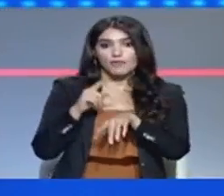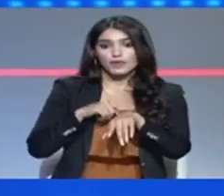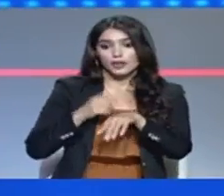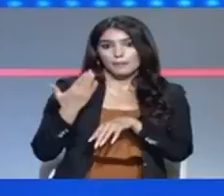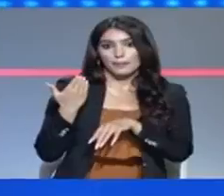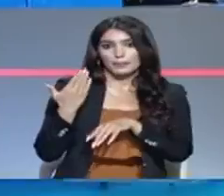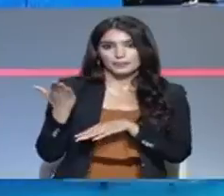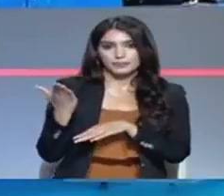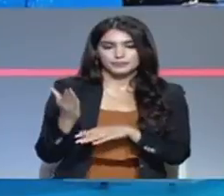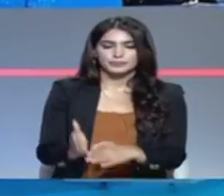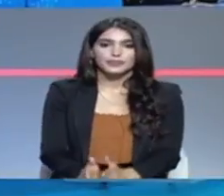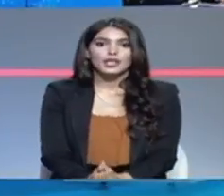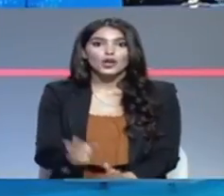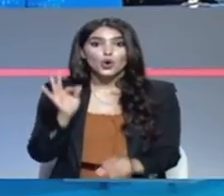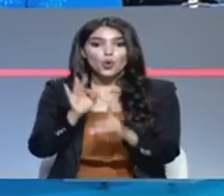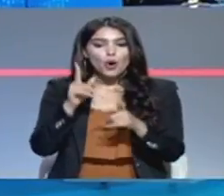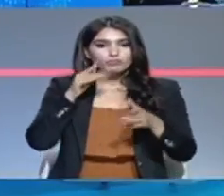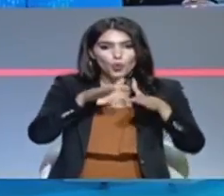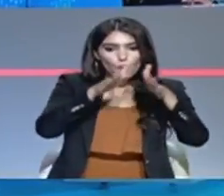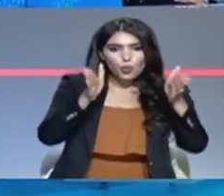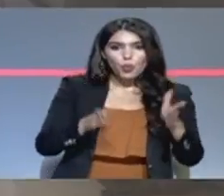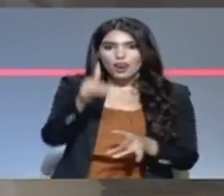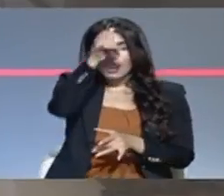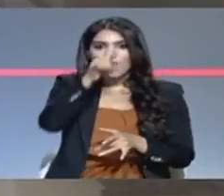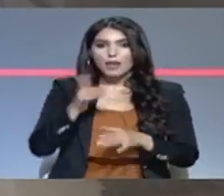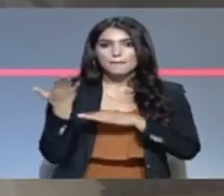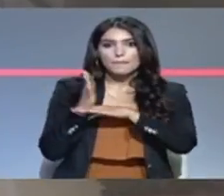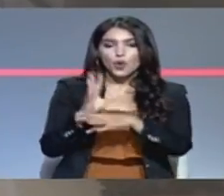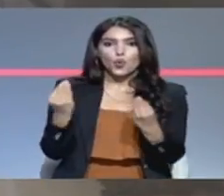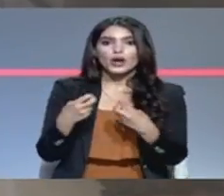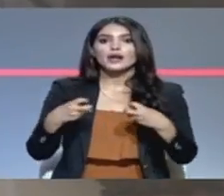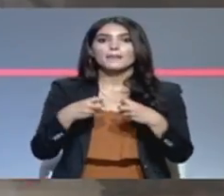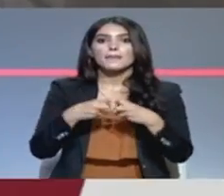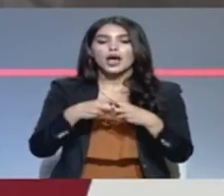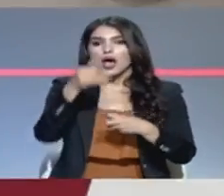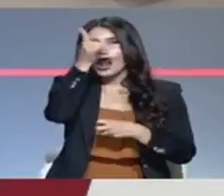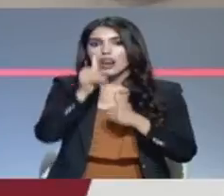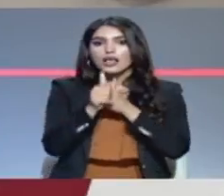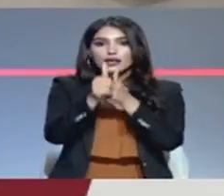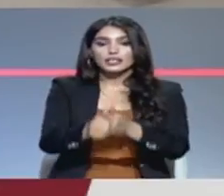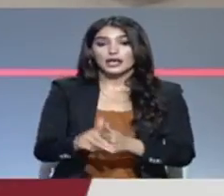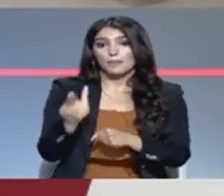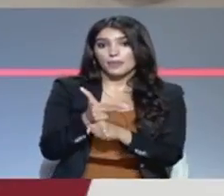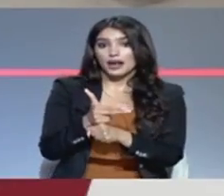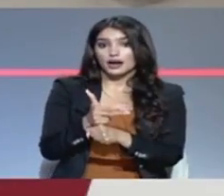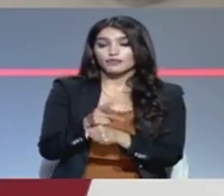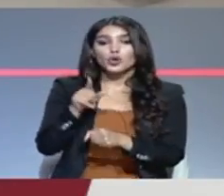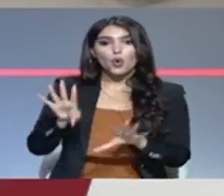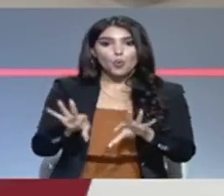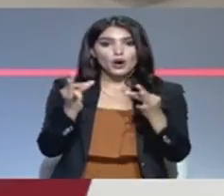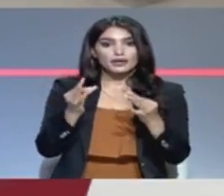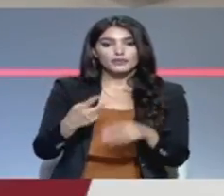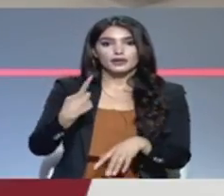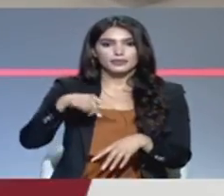الأخيرة. في هذا الصندوق الأثري الذي يعرض حاليا بالمتحف الأثري بزلقطة من ولاية المهدية، تم اكتشافه